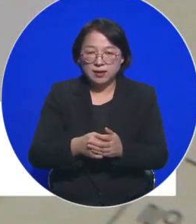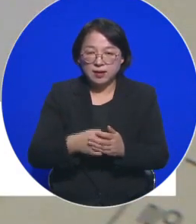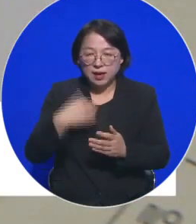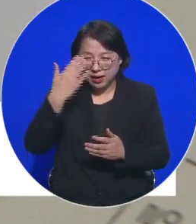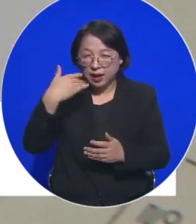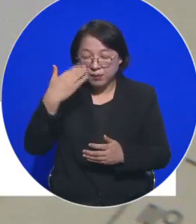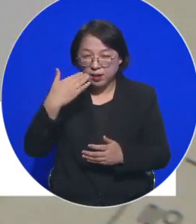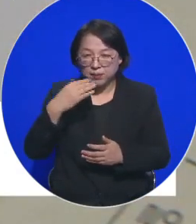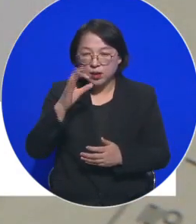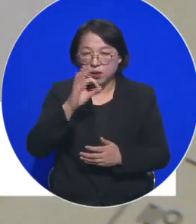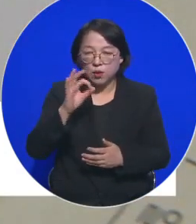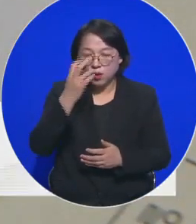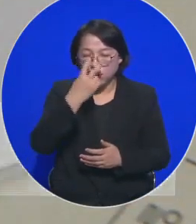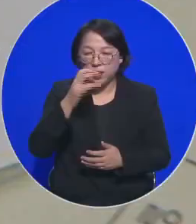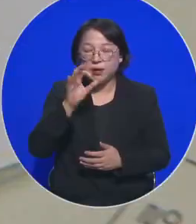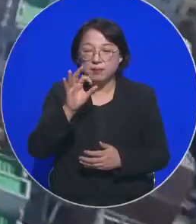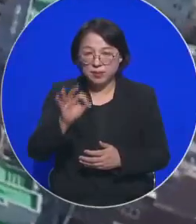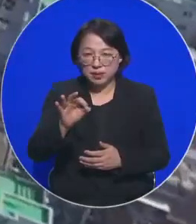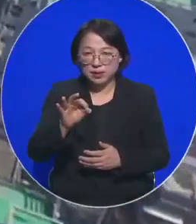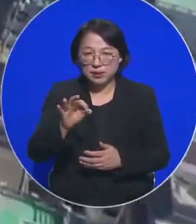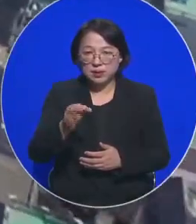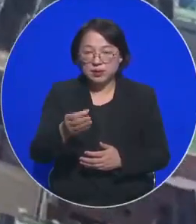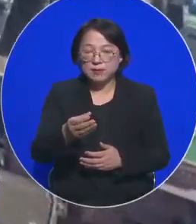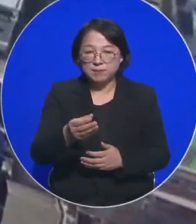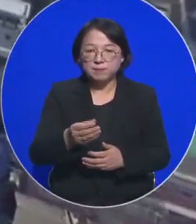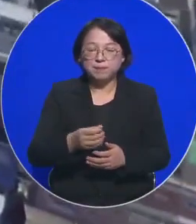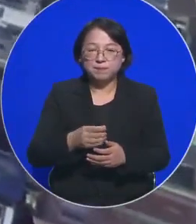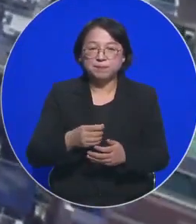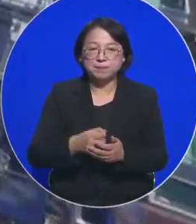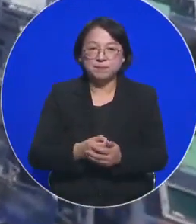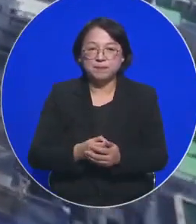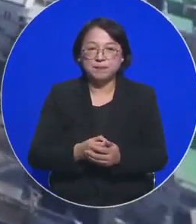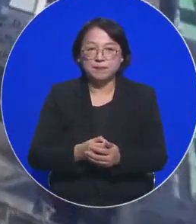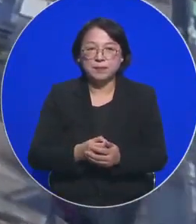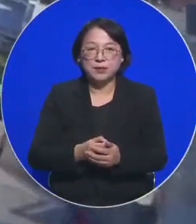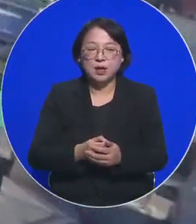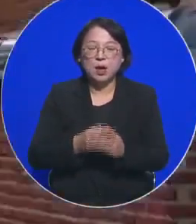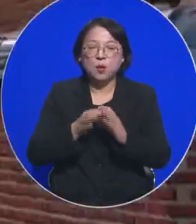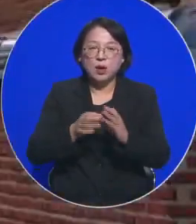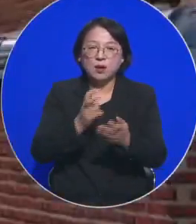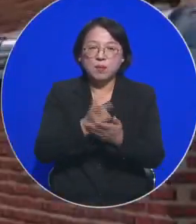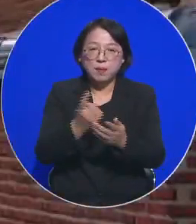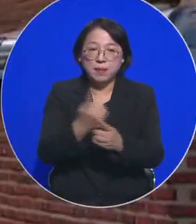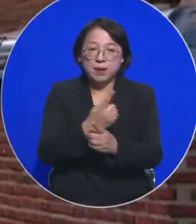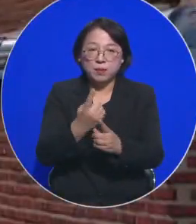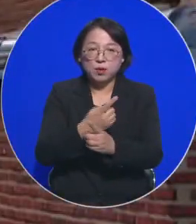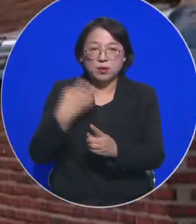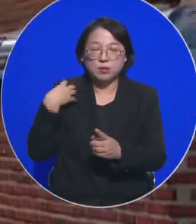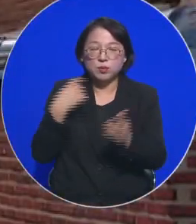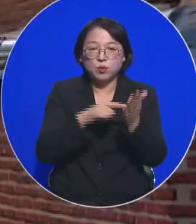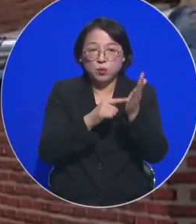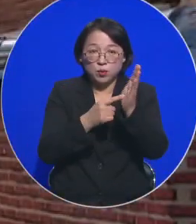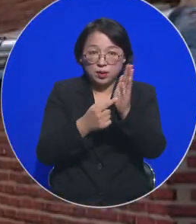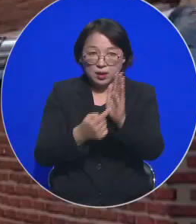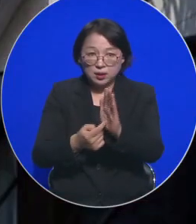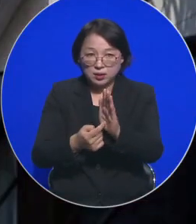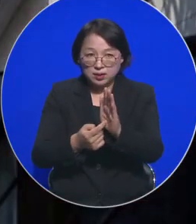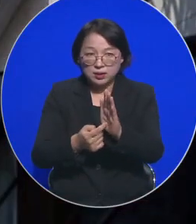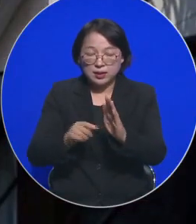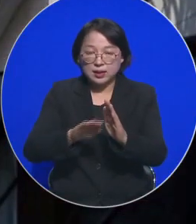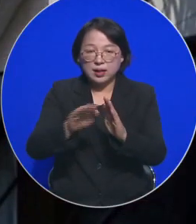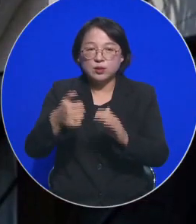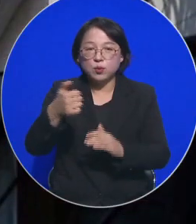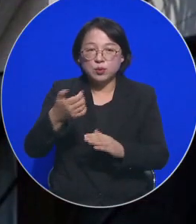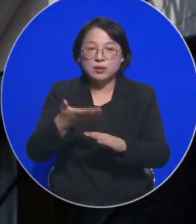관리비 징수관행도 만연한 실정입니다 이에 정부는 관련 법령을 받고 관리비 의무 공개 대상을 50세대